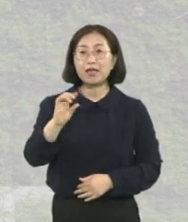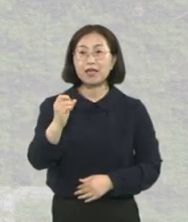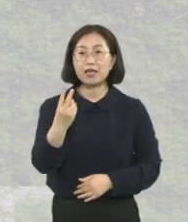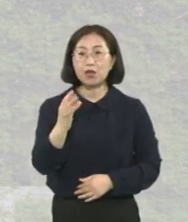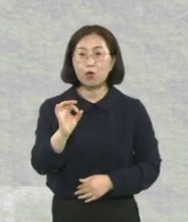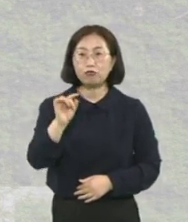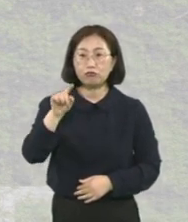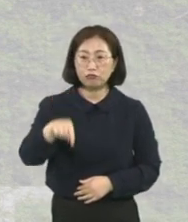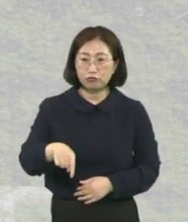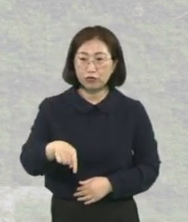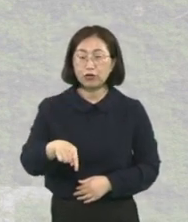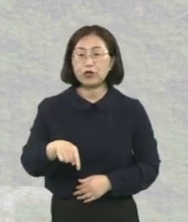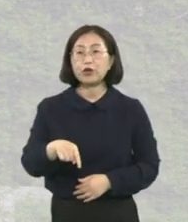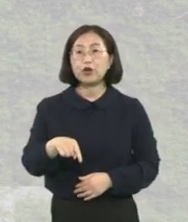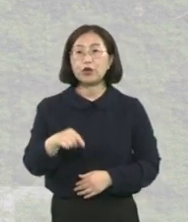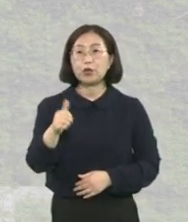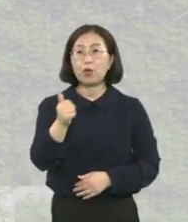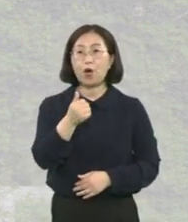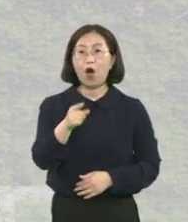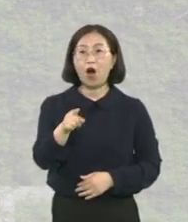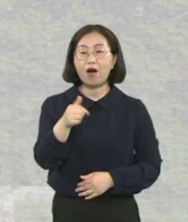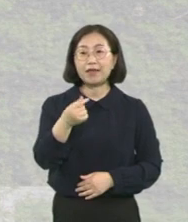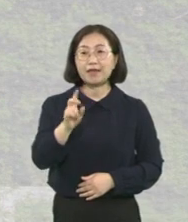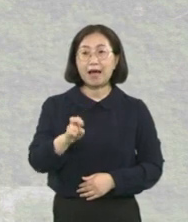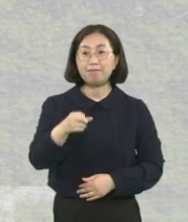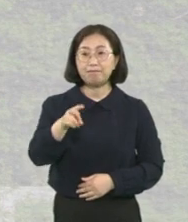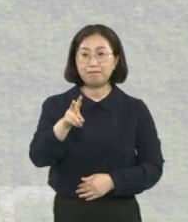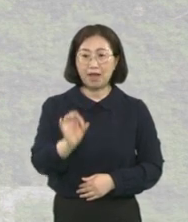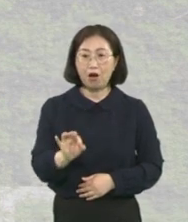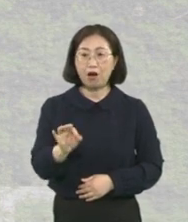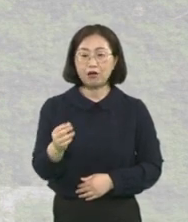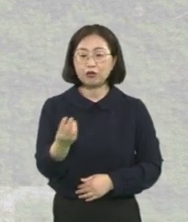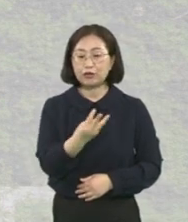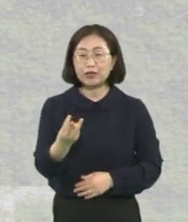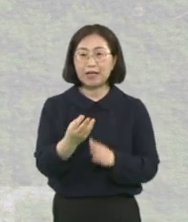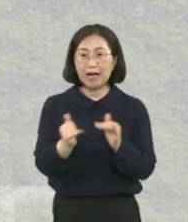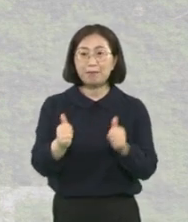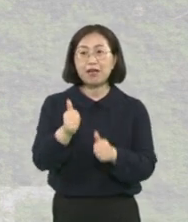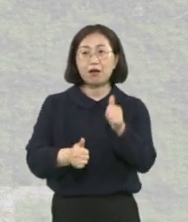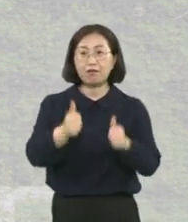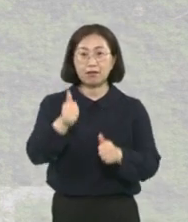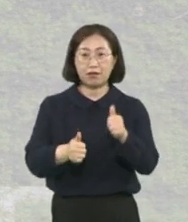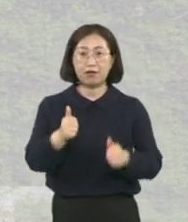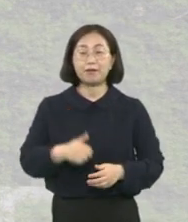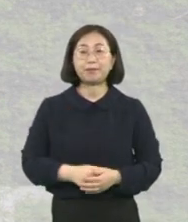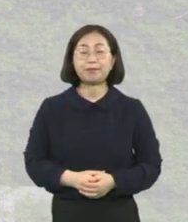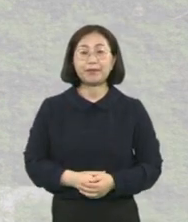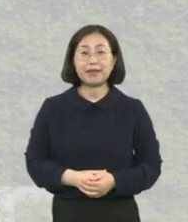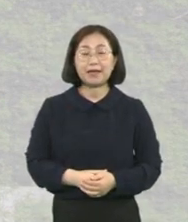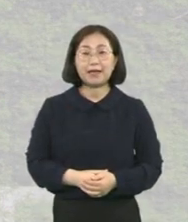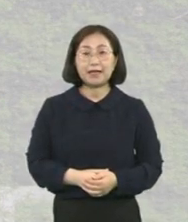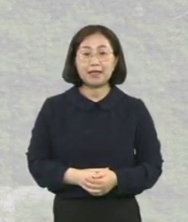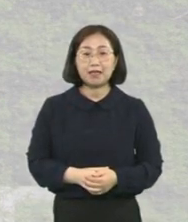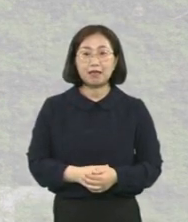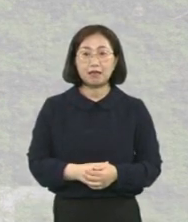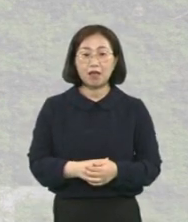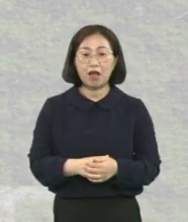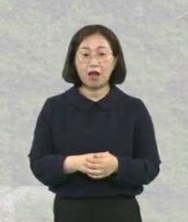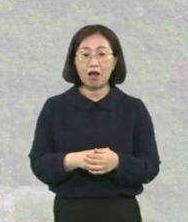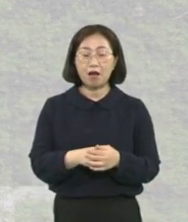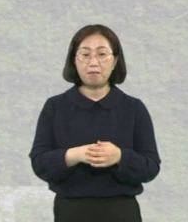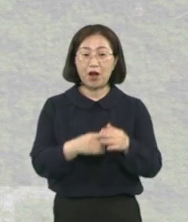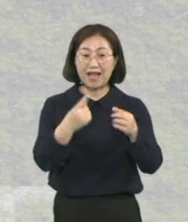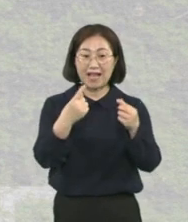배재대 대외협력교수, 허남영 계룡시 의원이 컷오프를 통과해 경선을 치릅니다. 이런 가운데 경선